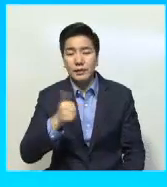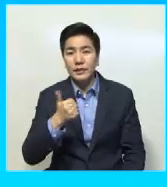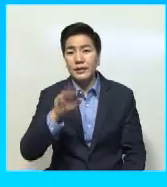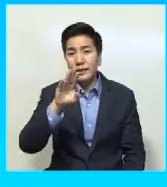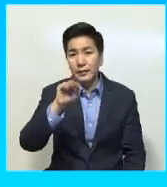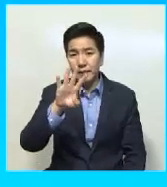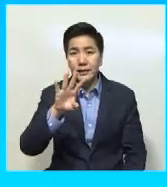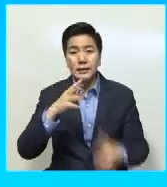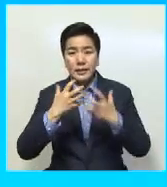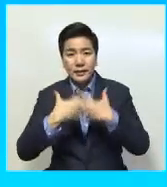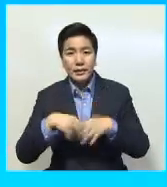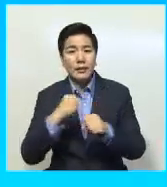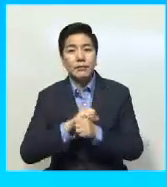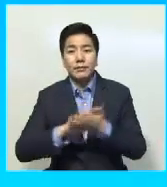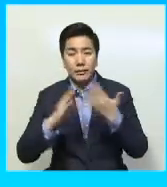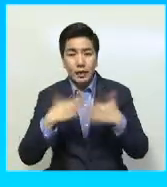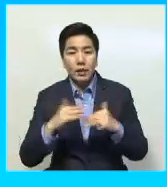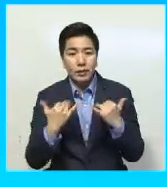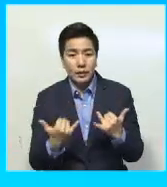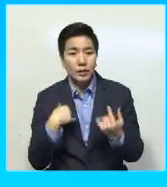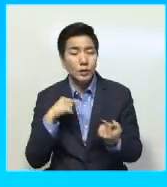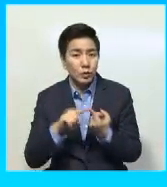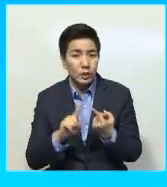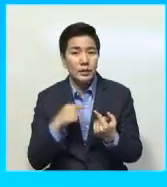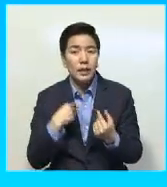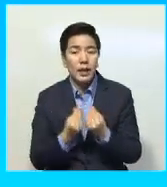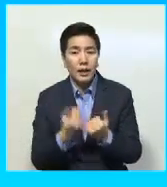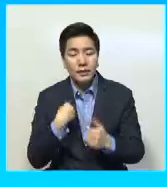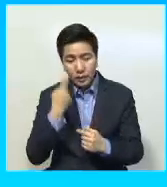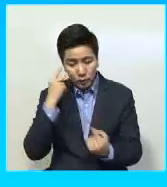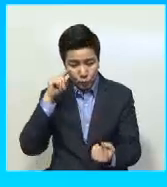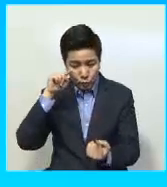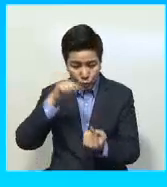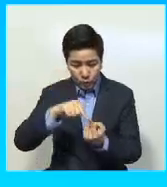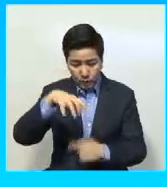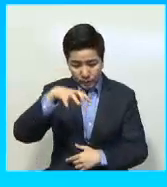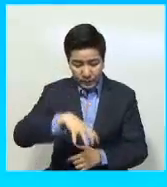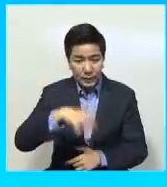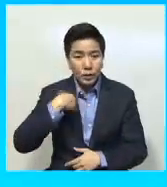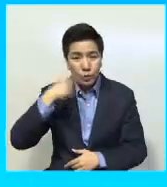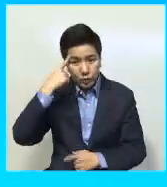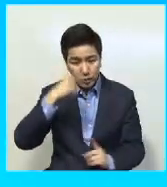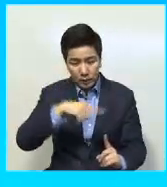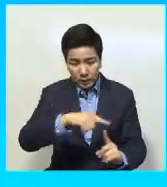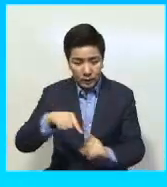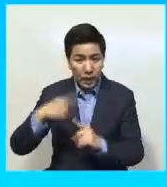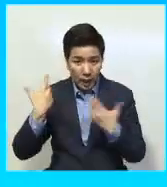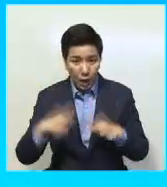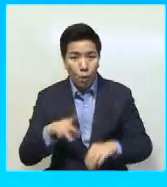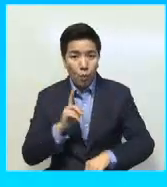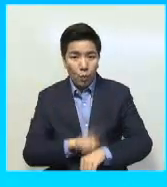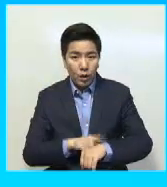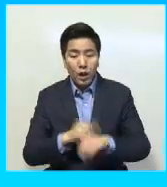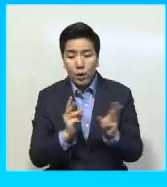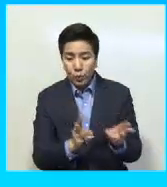ครื่องติดเสร็จแล้วเพราะนั้นก็เป็นทั้งการที่เราชี้เป้านะครับระบุพื้นที่วันเวลาแล้วก็มา